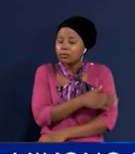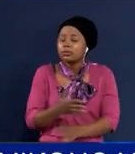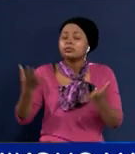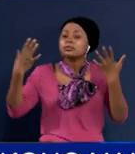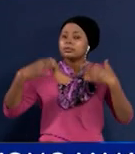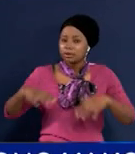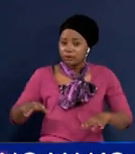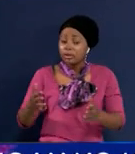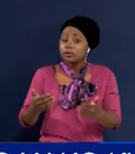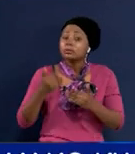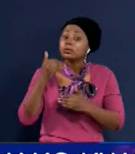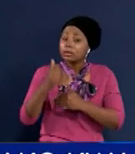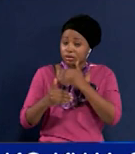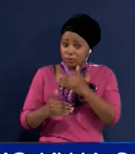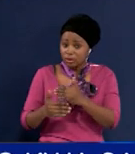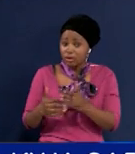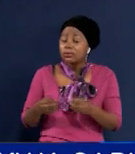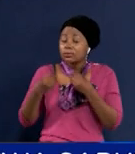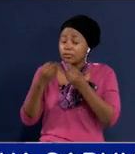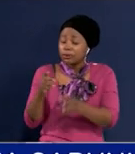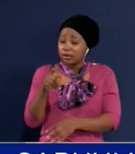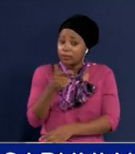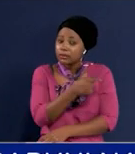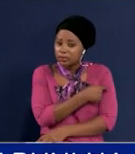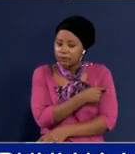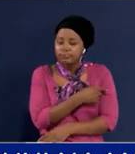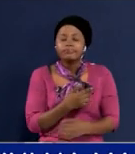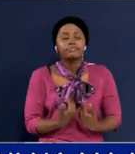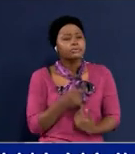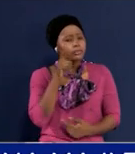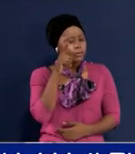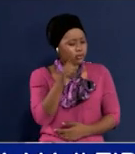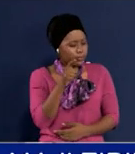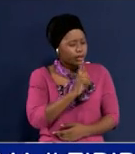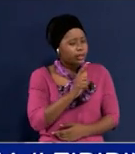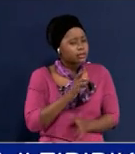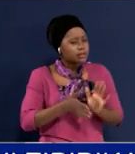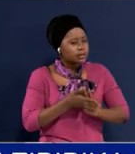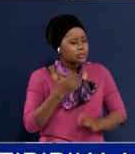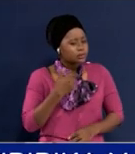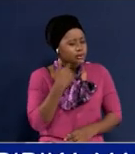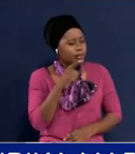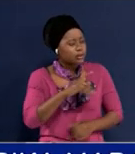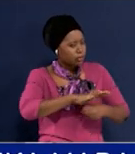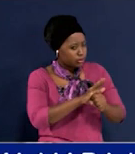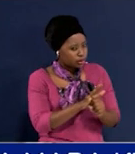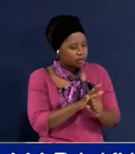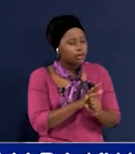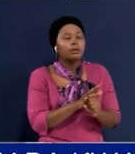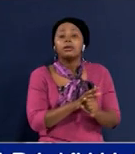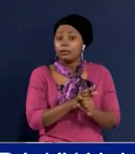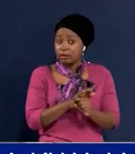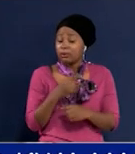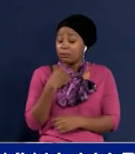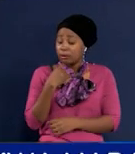kuweza kuchukua hatua zaidi kuhusu kumpatia matibabu. Kwa hiyo Musa huko aliko asianze kuhisi kwamba hii ni corona. Kwa